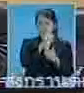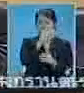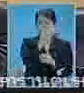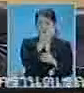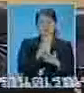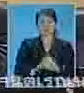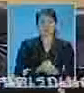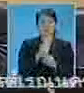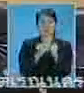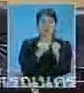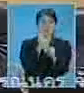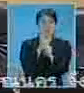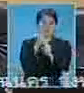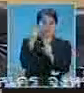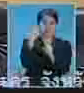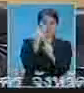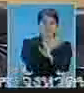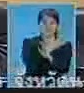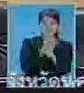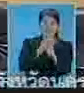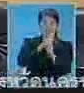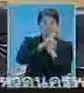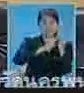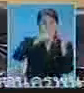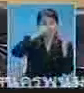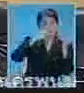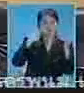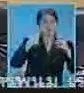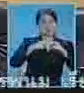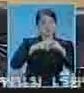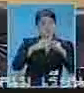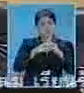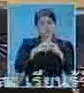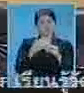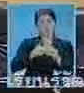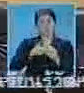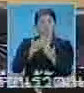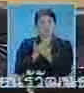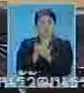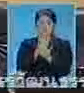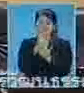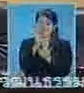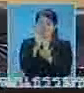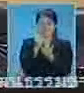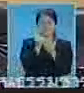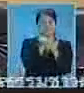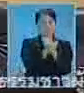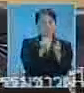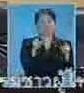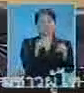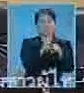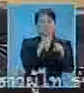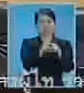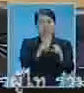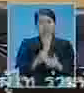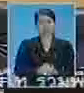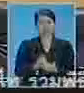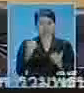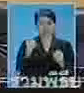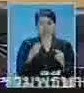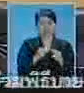2ปีที่แล้วเรามีวิกฤตเราเองก็มีความจำเป็นที่ต้องกู้เงินมาแก้วิกฤตคราวนี้ผลต่อเสถียรภา